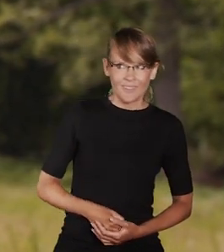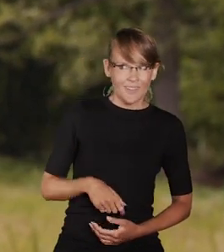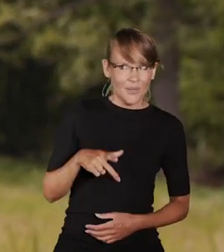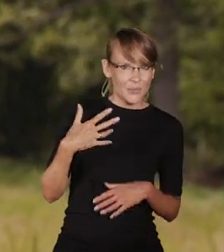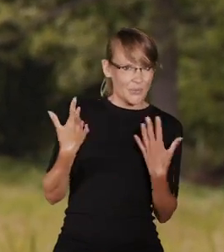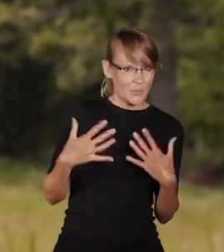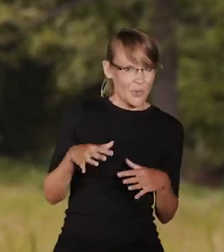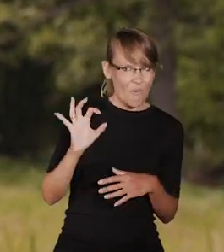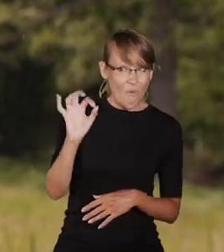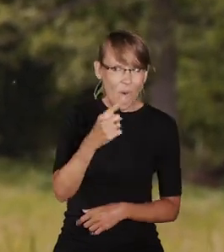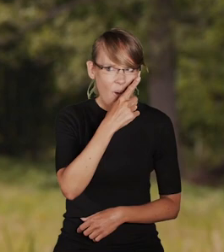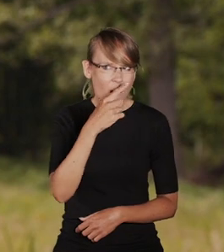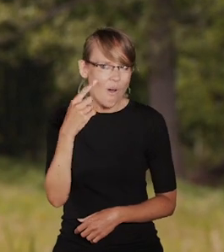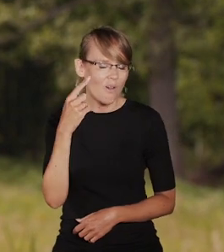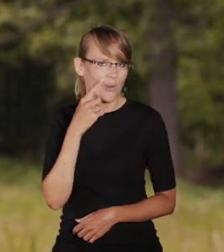tak?